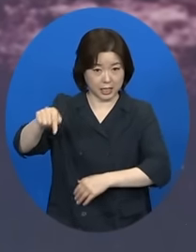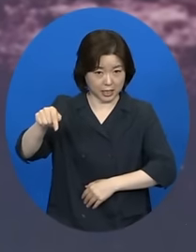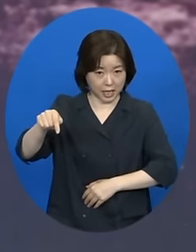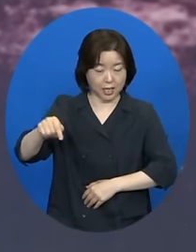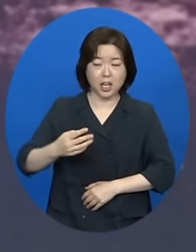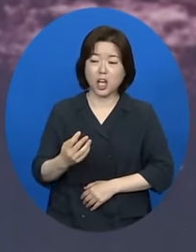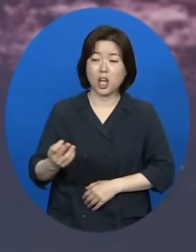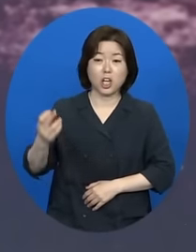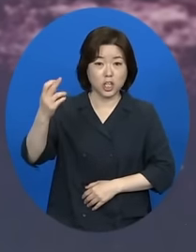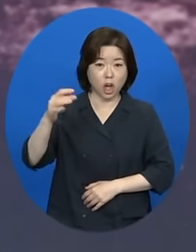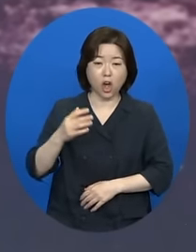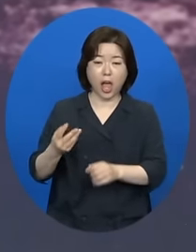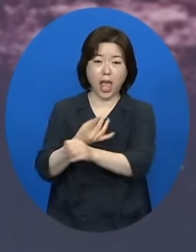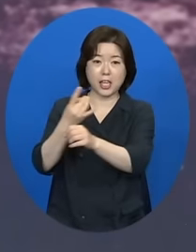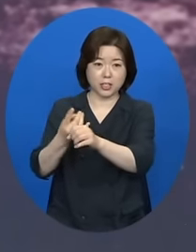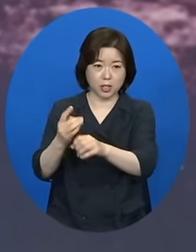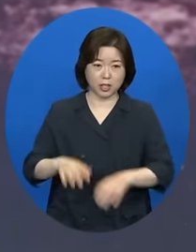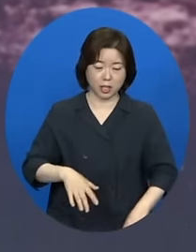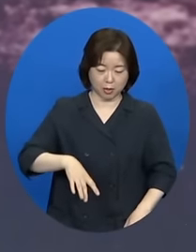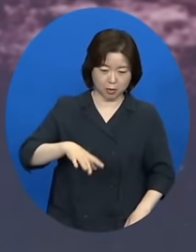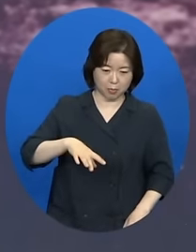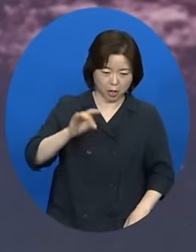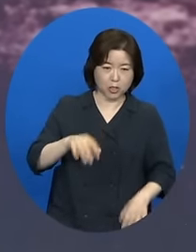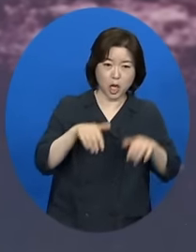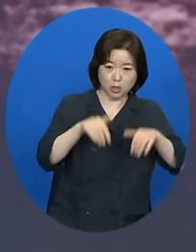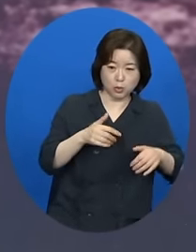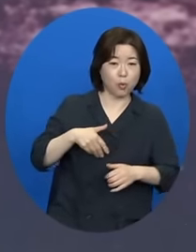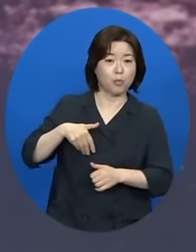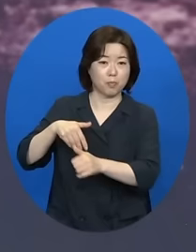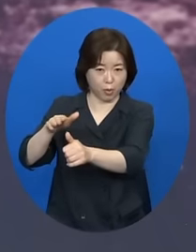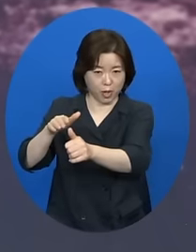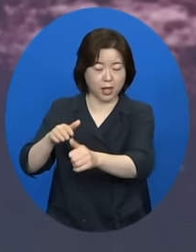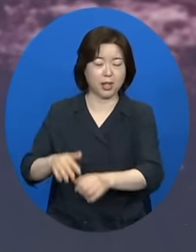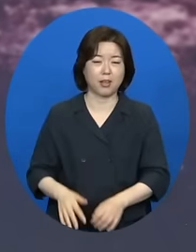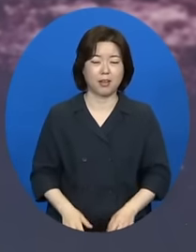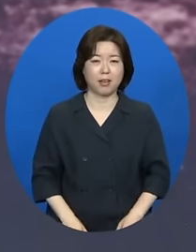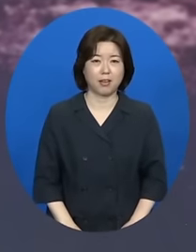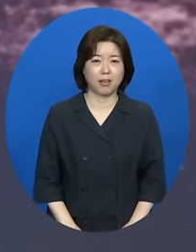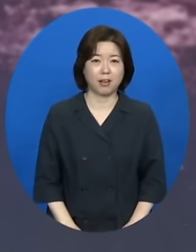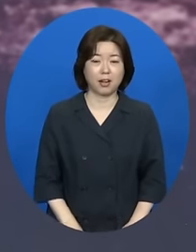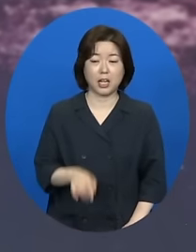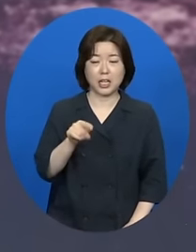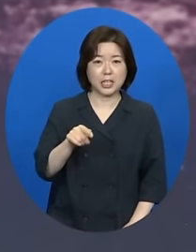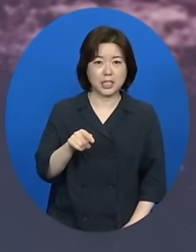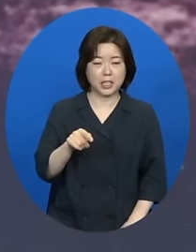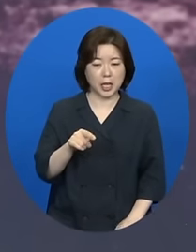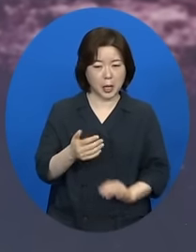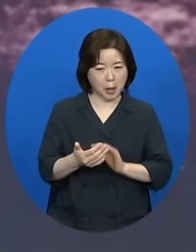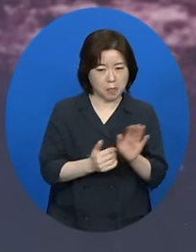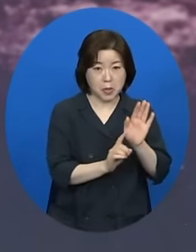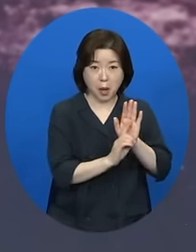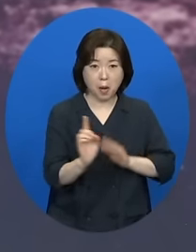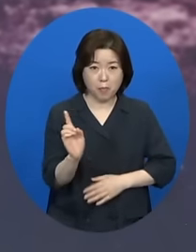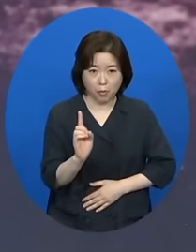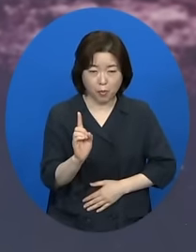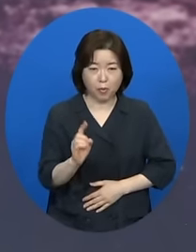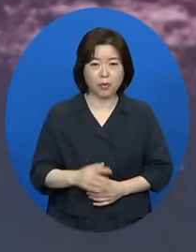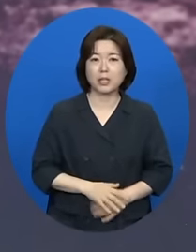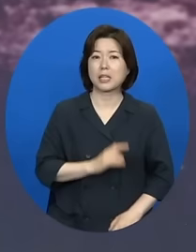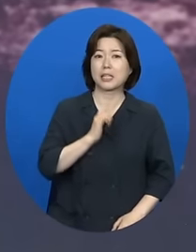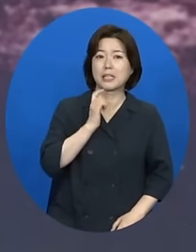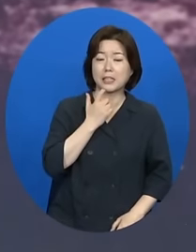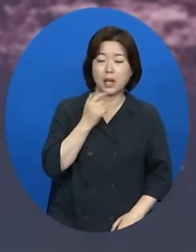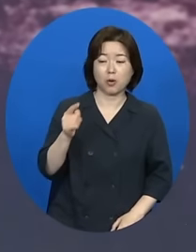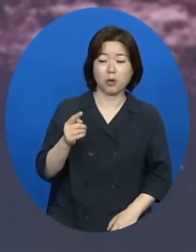앞서 사자들을 보내며 먼저 연락을 하고 있는 거예요. 이 부분이 암시하고 있는 걸 뭐냐면 야곱은